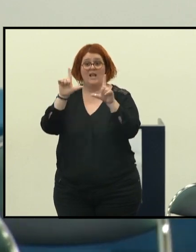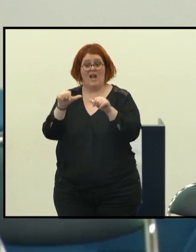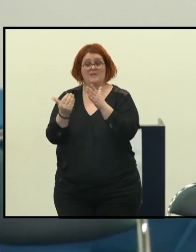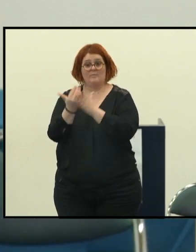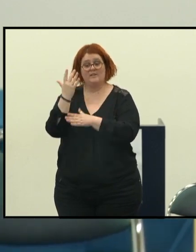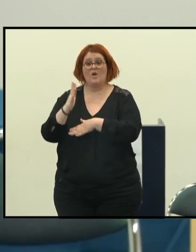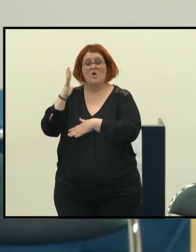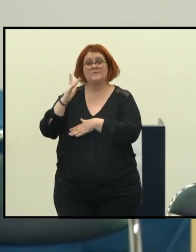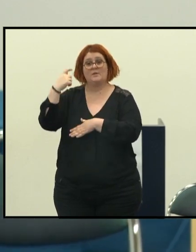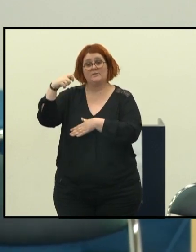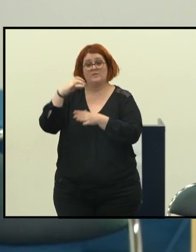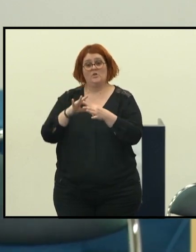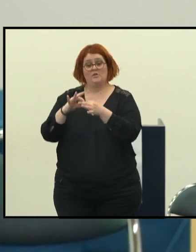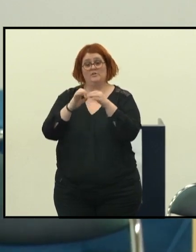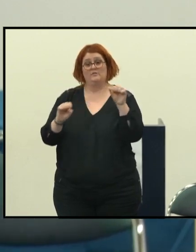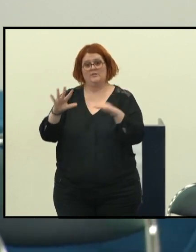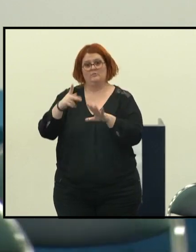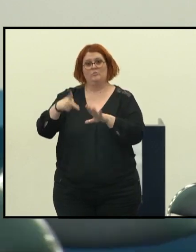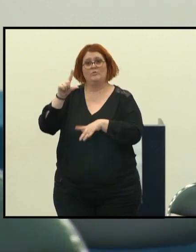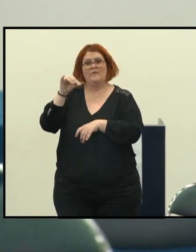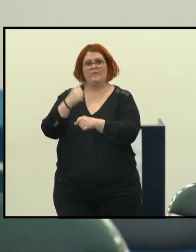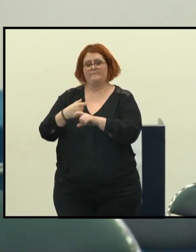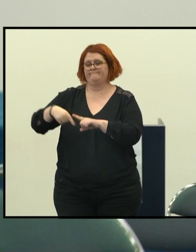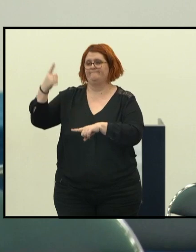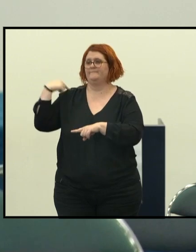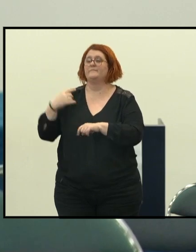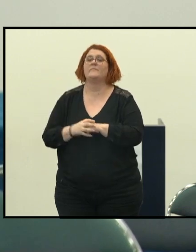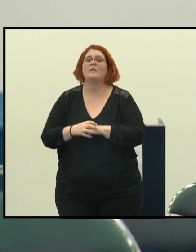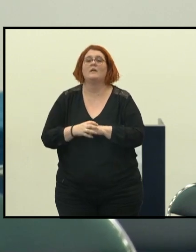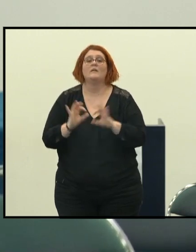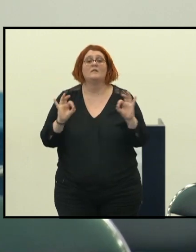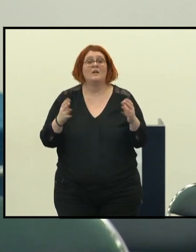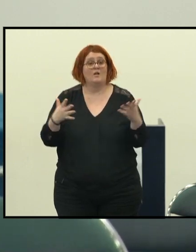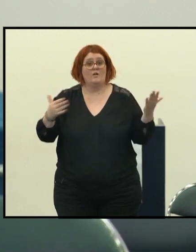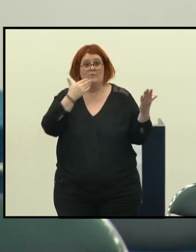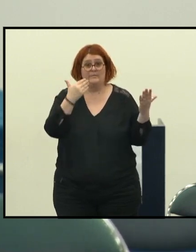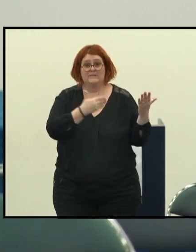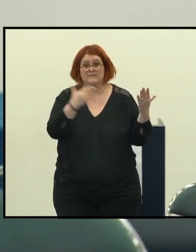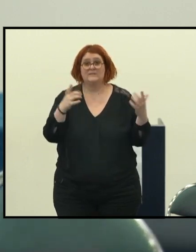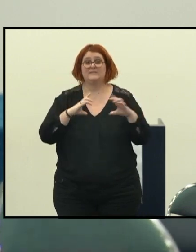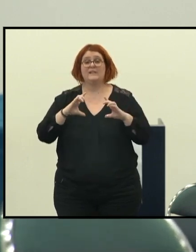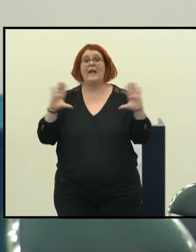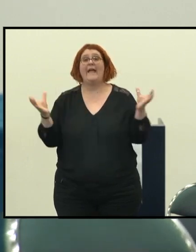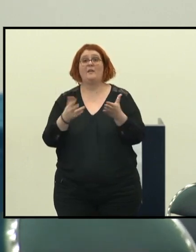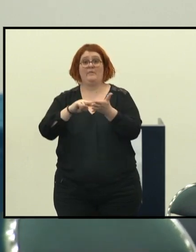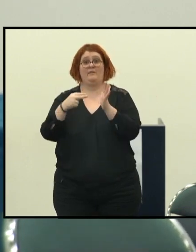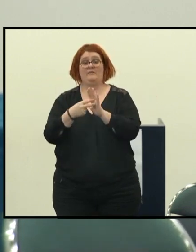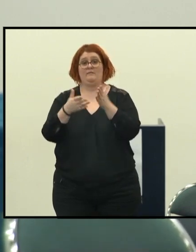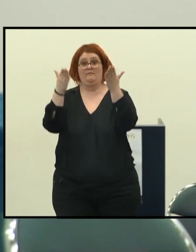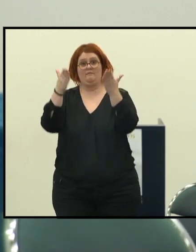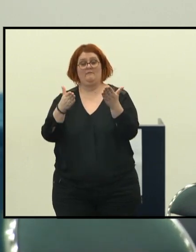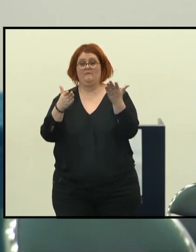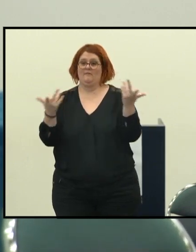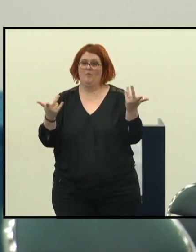ancien président de la coordination pendant longtemps. Voilà. Un grand merci également à l'équipe technique qui a